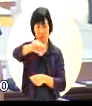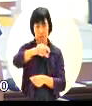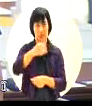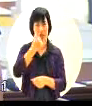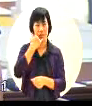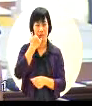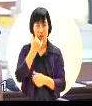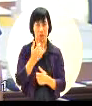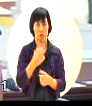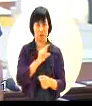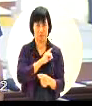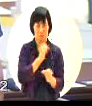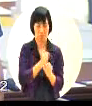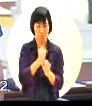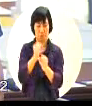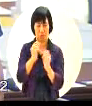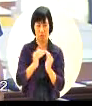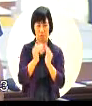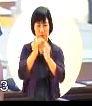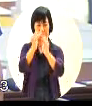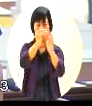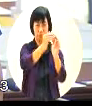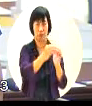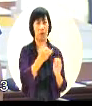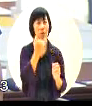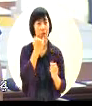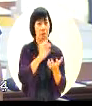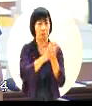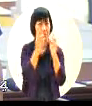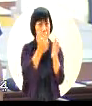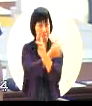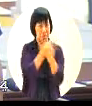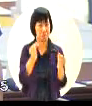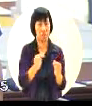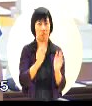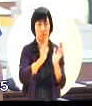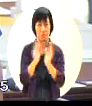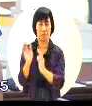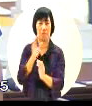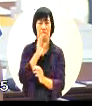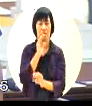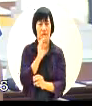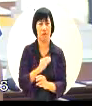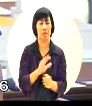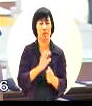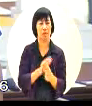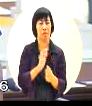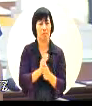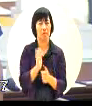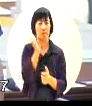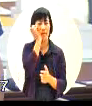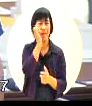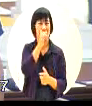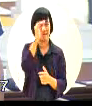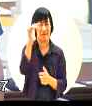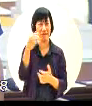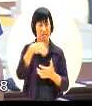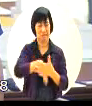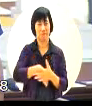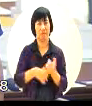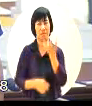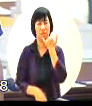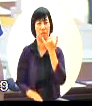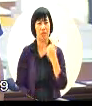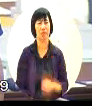建筑线来起厝，是毋是较整齐？啊嘛，对咱整个咱的工山区吼，尤其这是属于工山区啊，啊，会